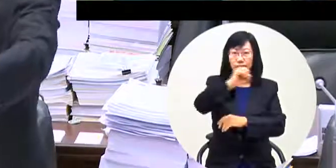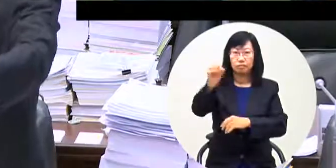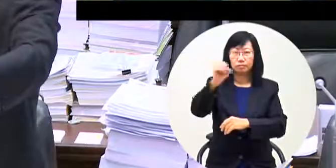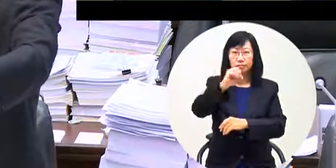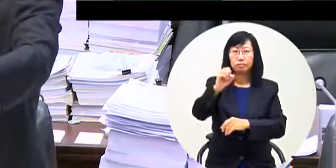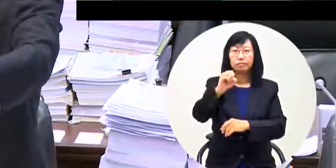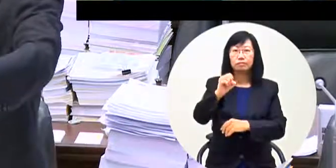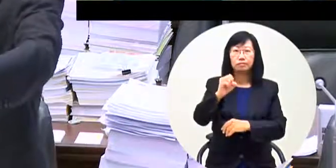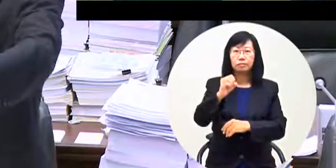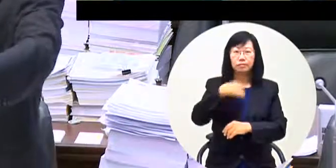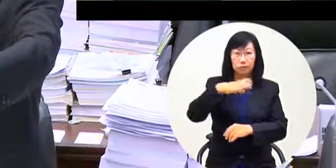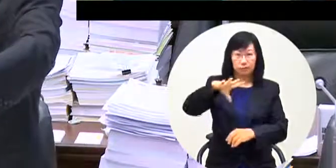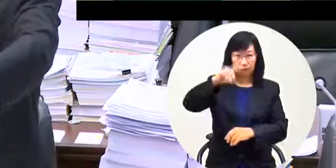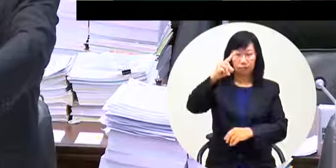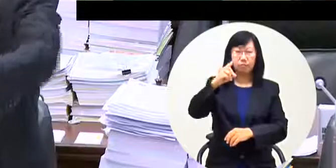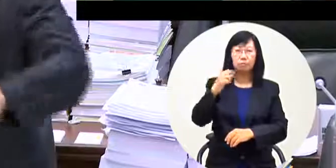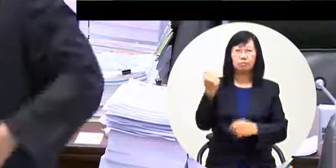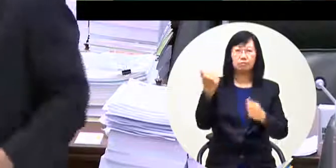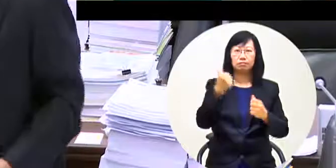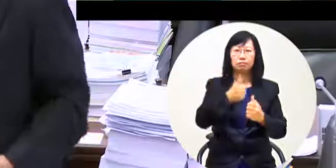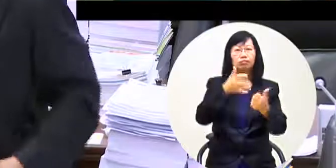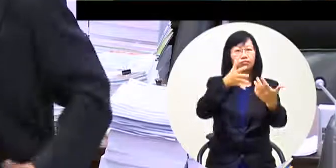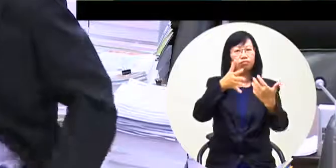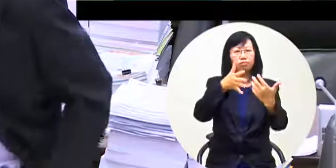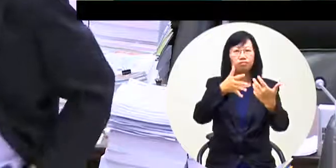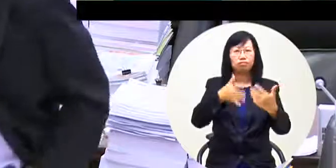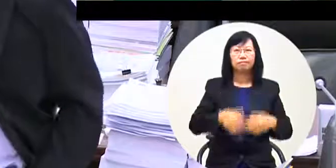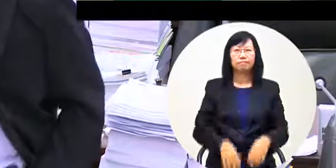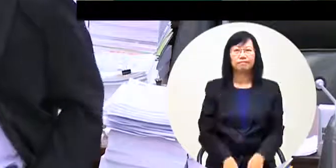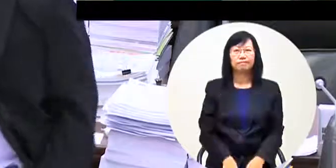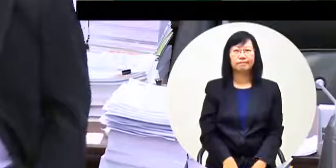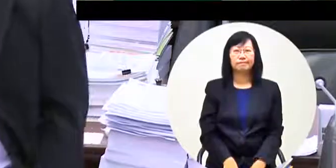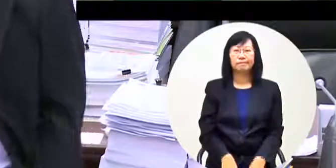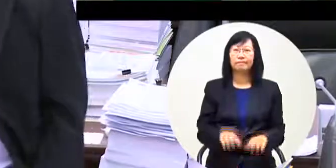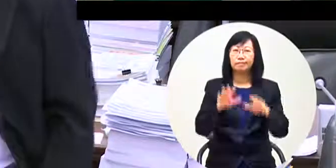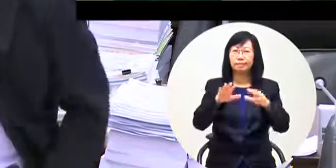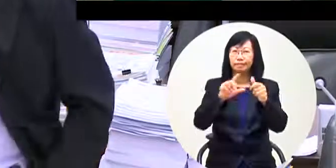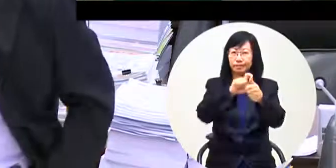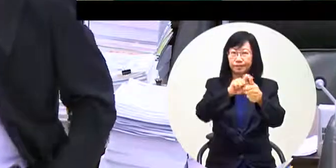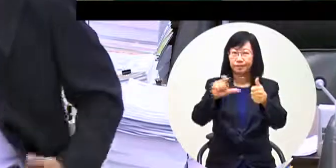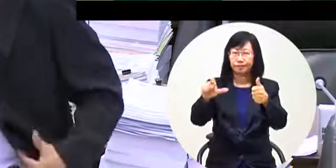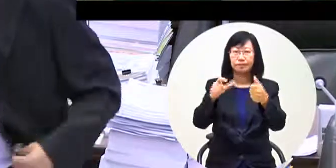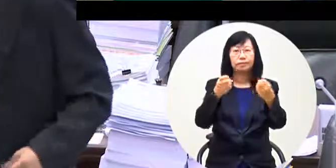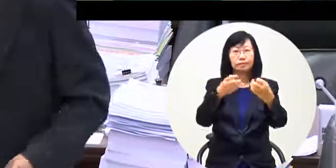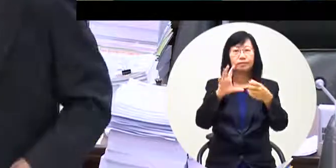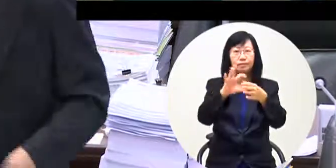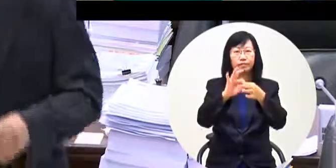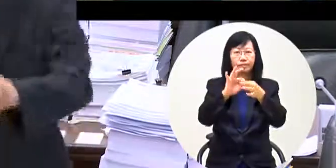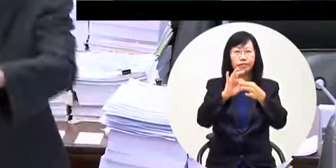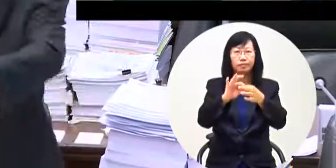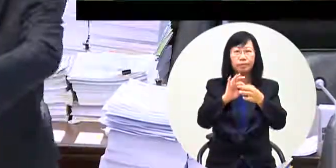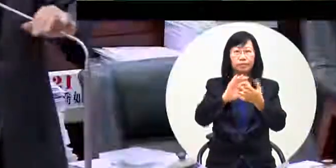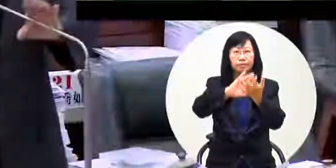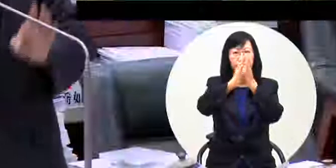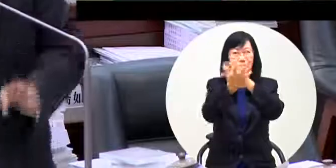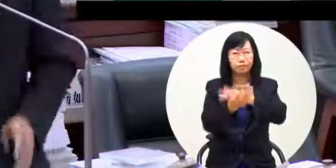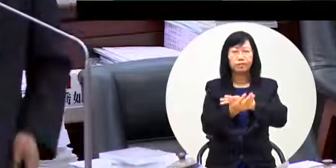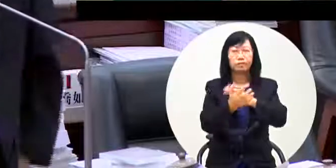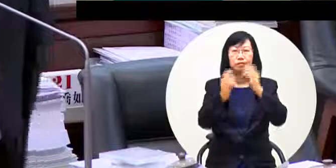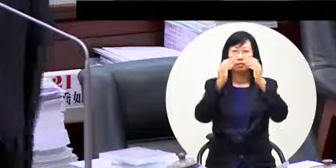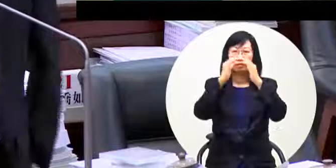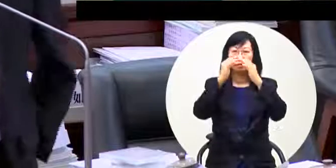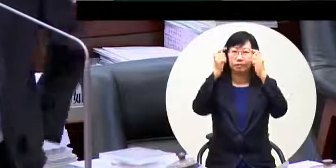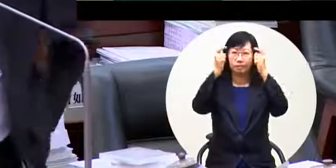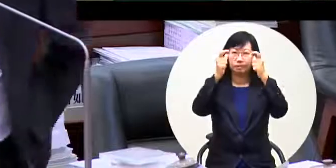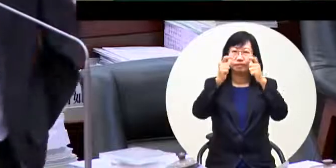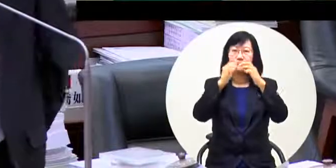了。那今天的题目讲的是叫做翻转高雄的基因哈。那这